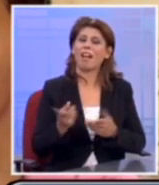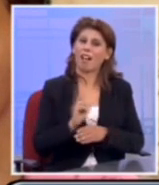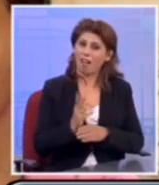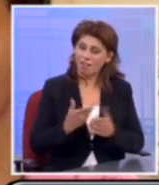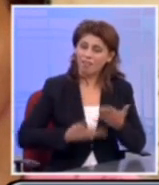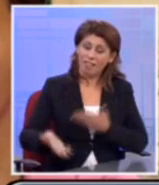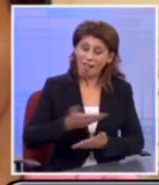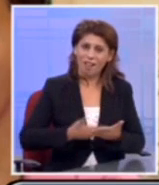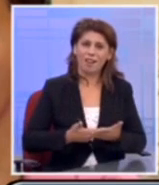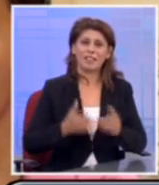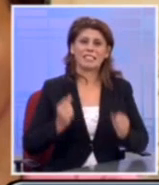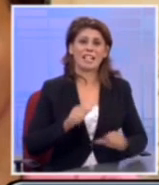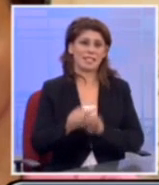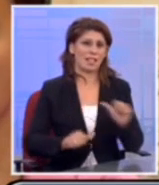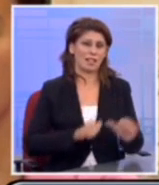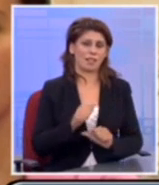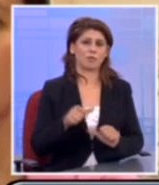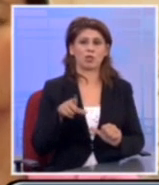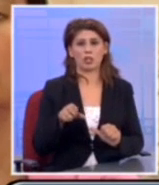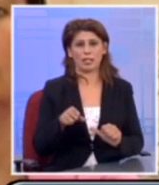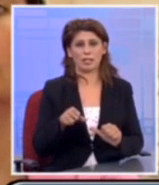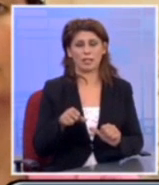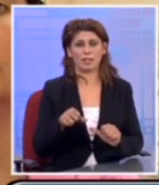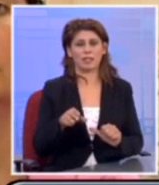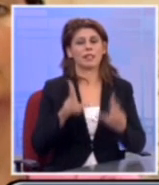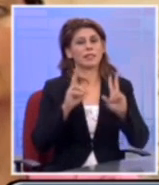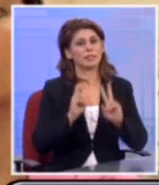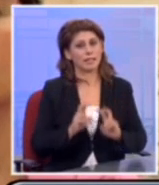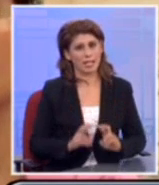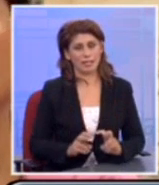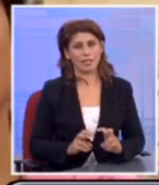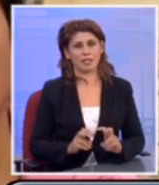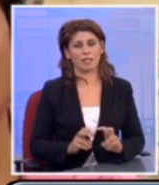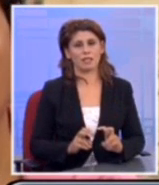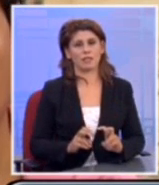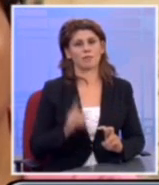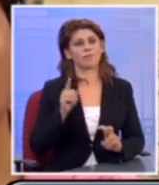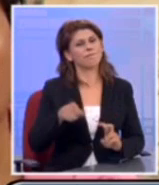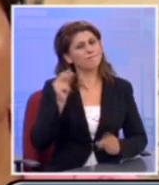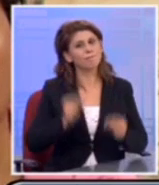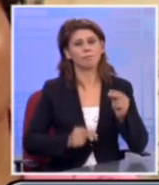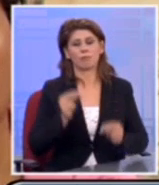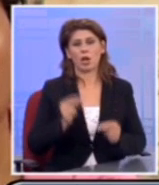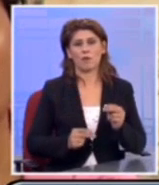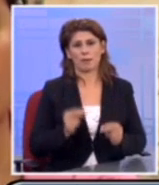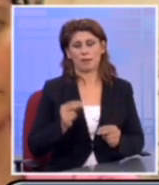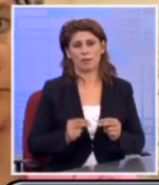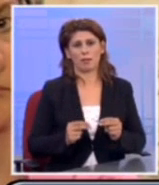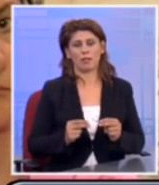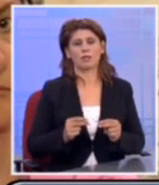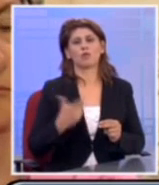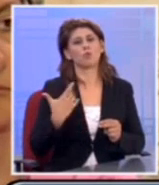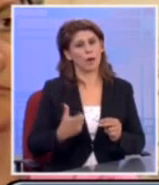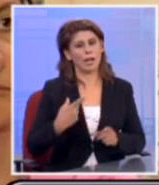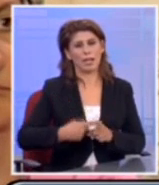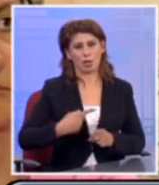όσον αφορά την εξέταση της προβληματικής του ελληνικού